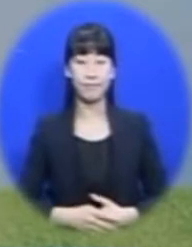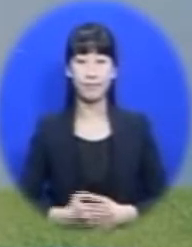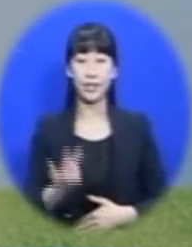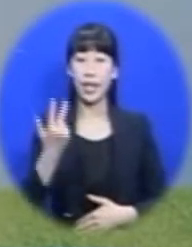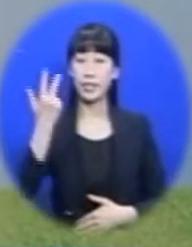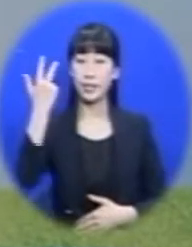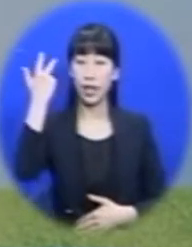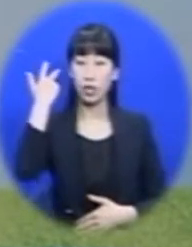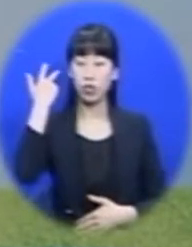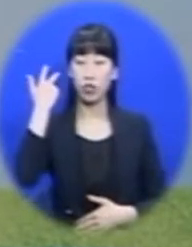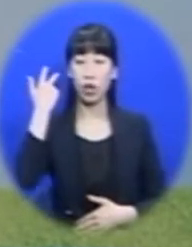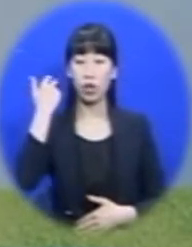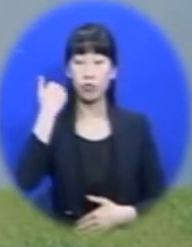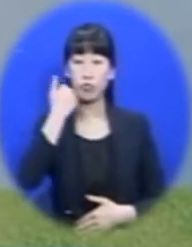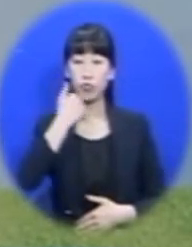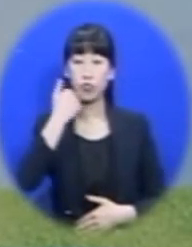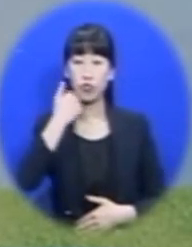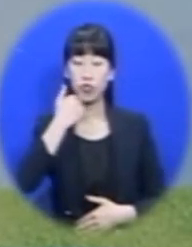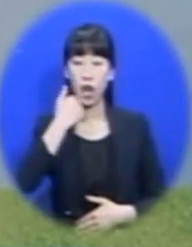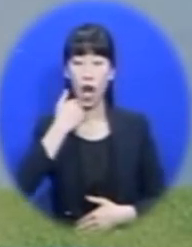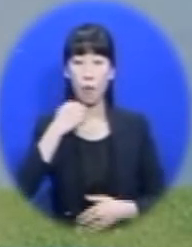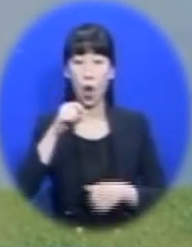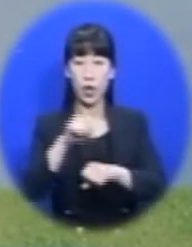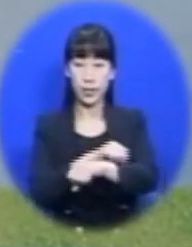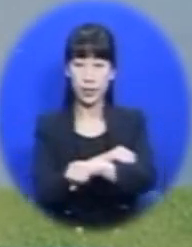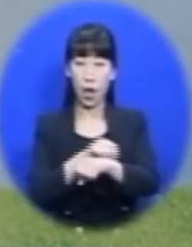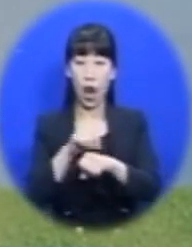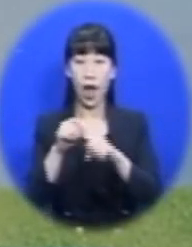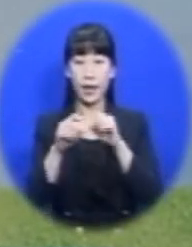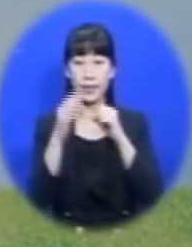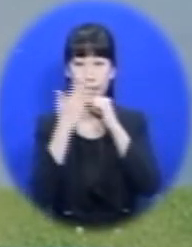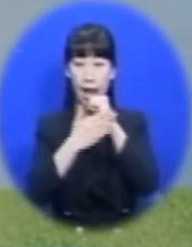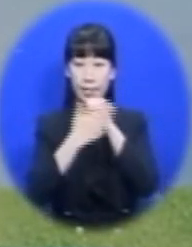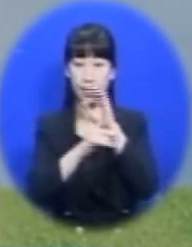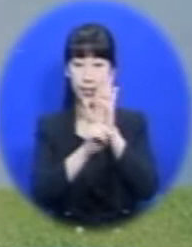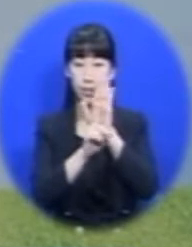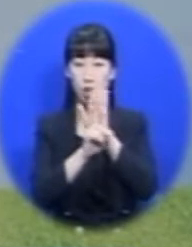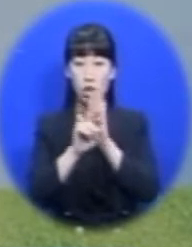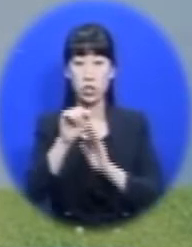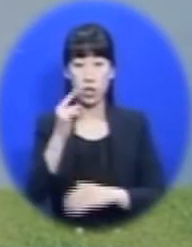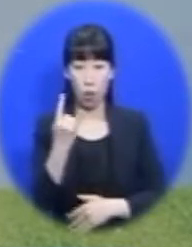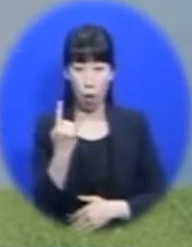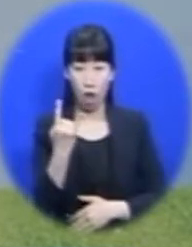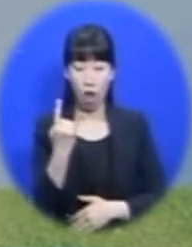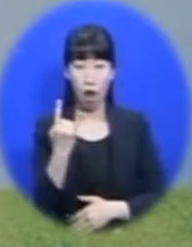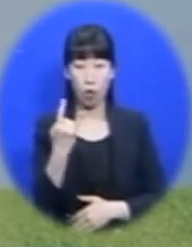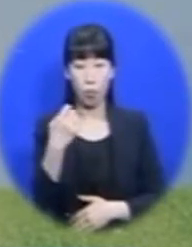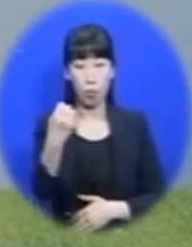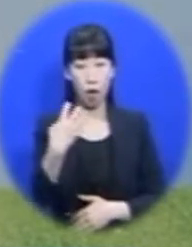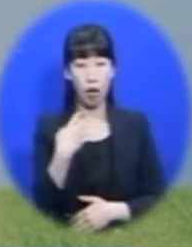어떤 분이 아주 참 특별한 사진 전시회에 저에게 찾아와서